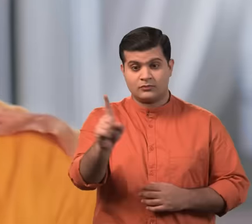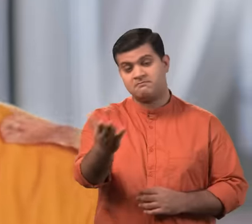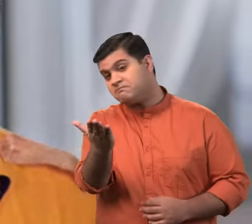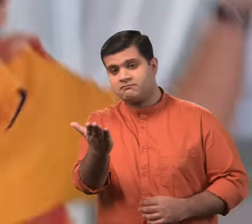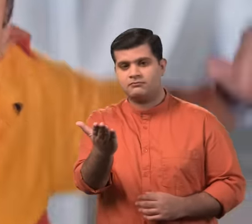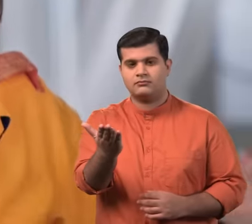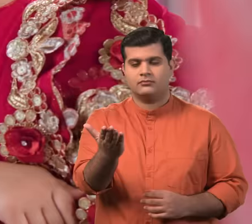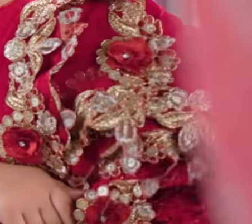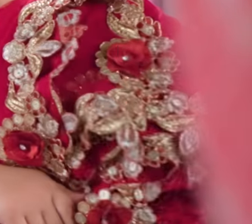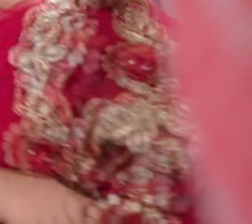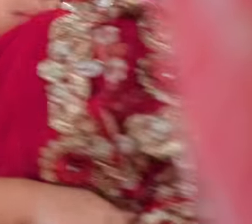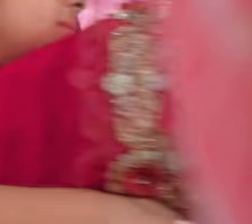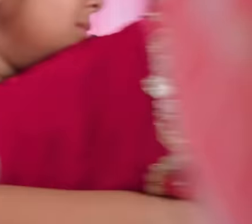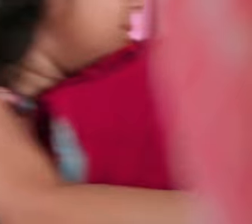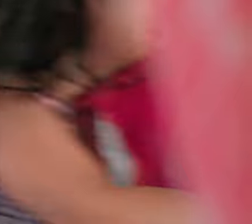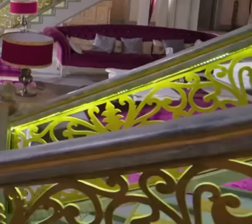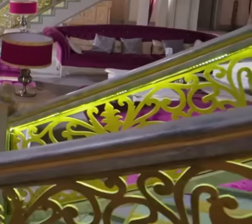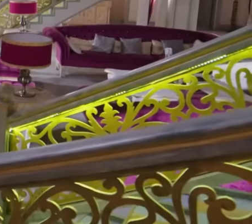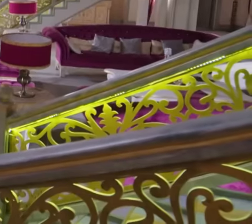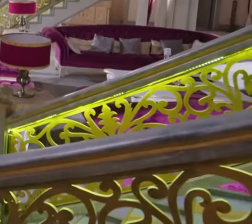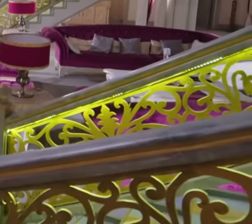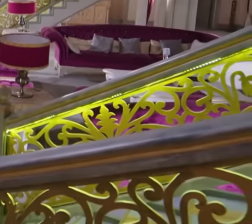नहीं जाएगी थप्पड़ मारेंगे तेरे।